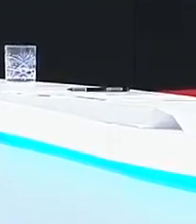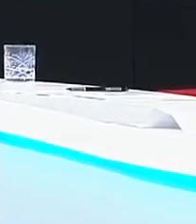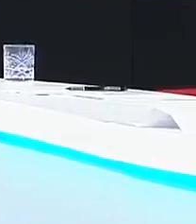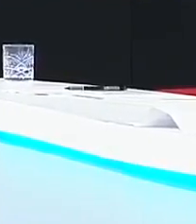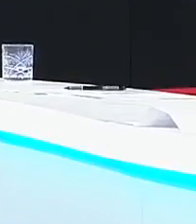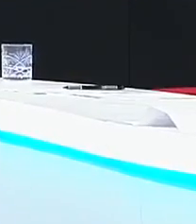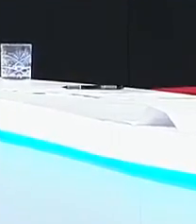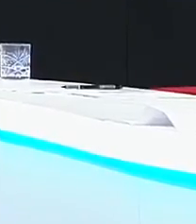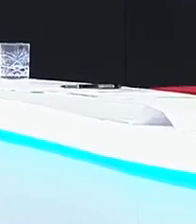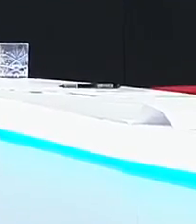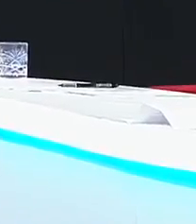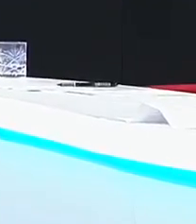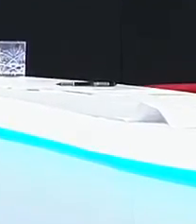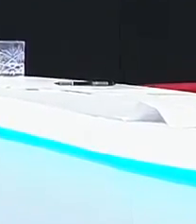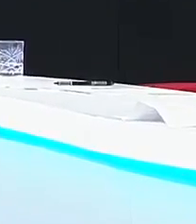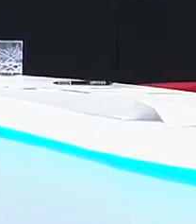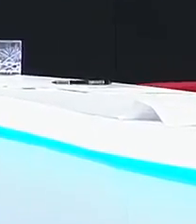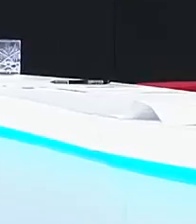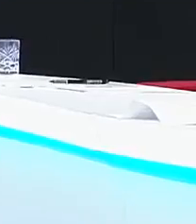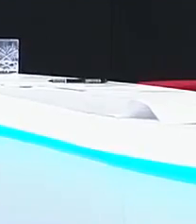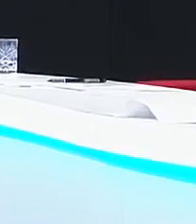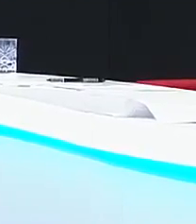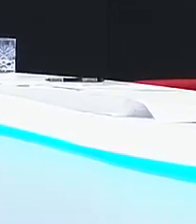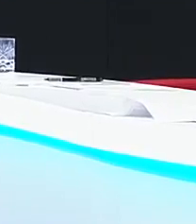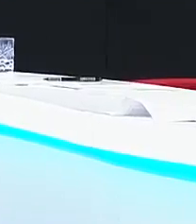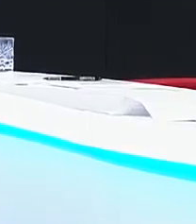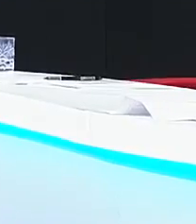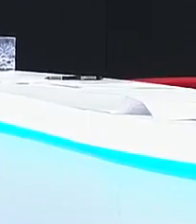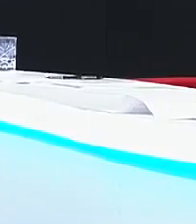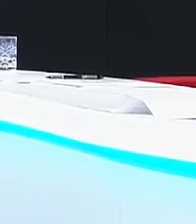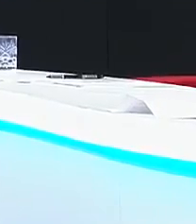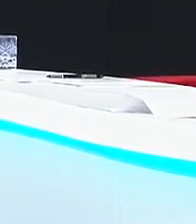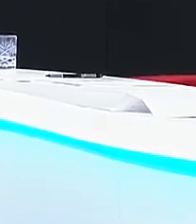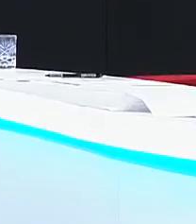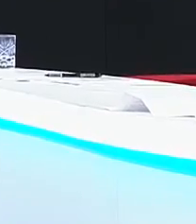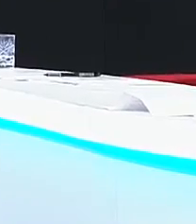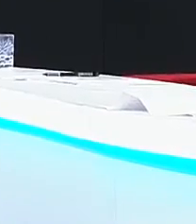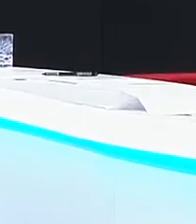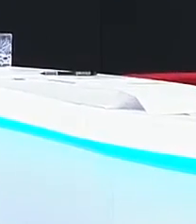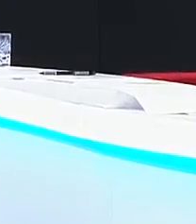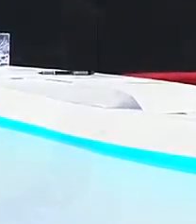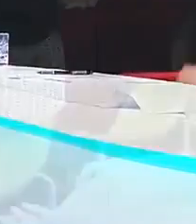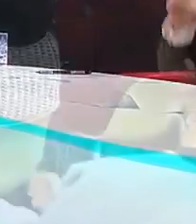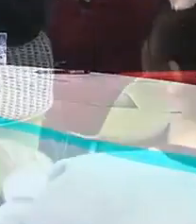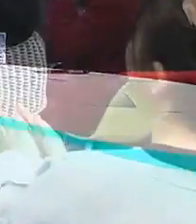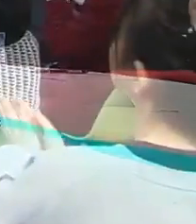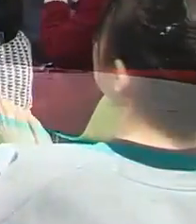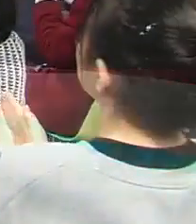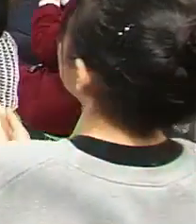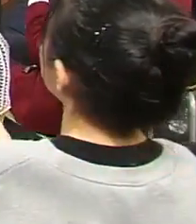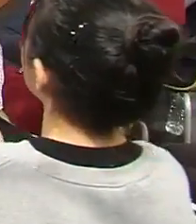봅니다. 오늘 생방송 EBS 교육 채널 여기에서 마치겠습니다. 여러분 고맙습니다.